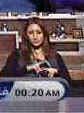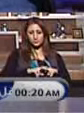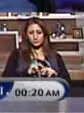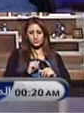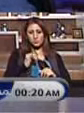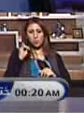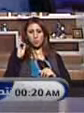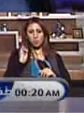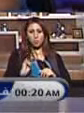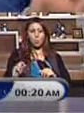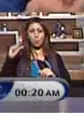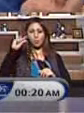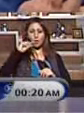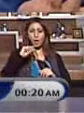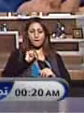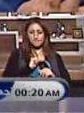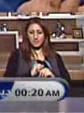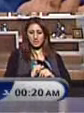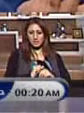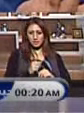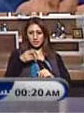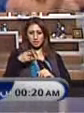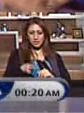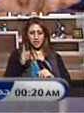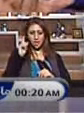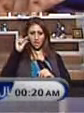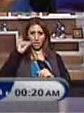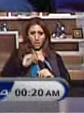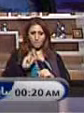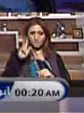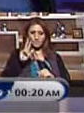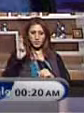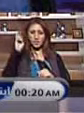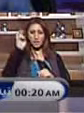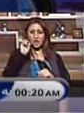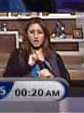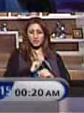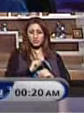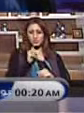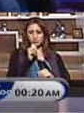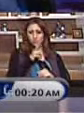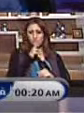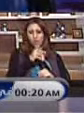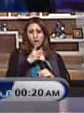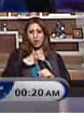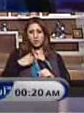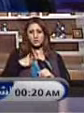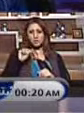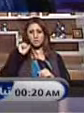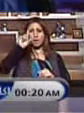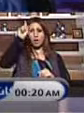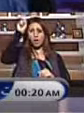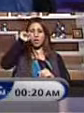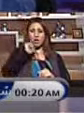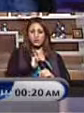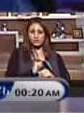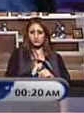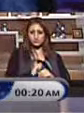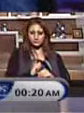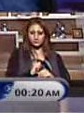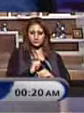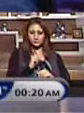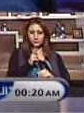الله الصفه دي ما تلزمنيش انا مع ان يعني يعني هذا اسم مسمى من الله سبحانه وتعالى قال يا